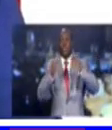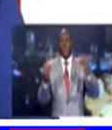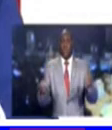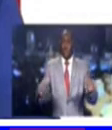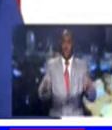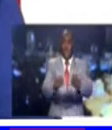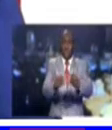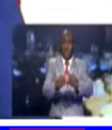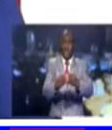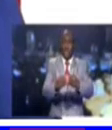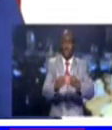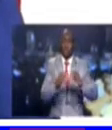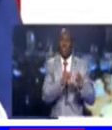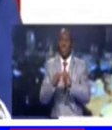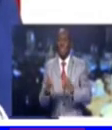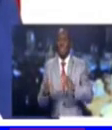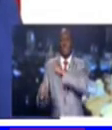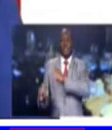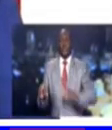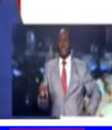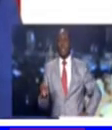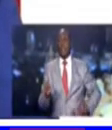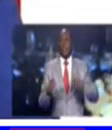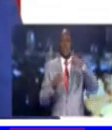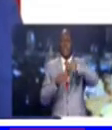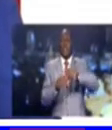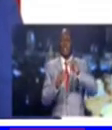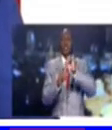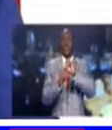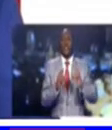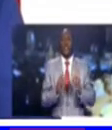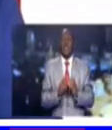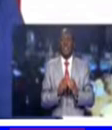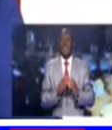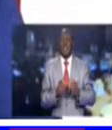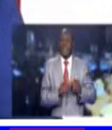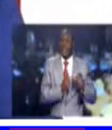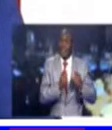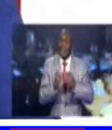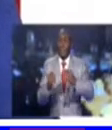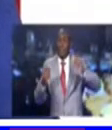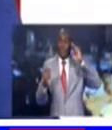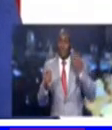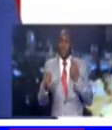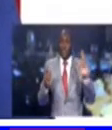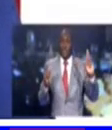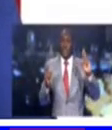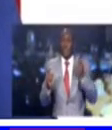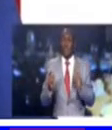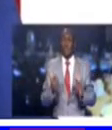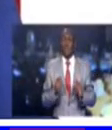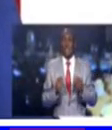réunie mouvement citoyen partenaires sociaux secteur privé guides religieux et continuelle